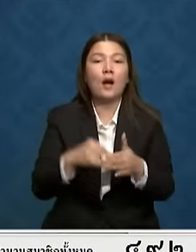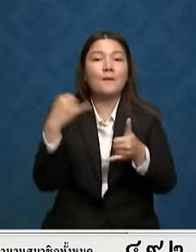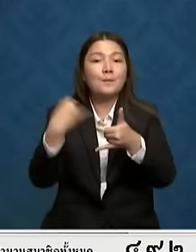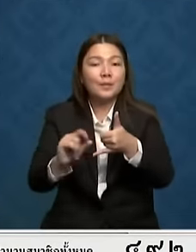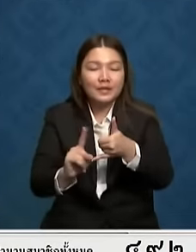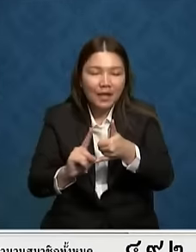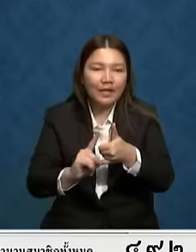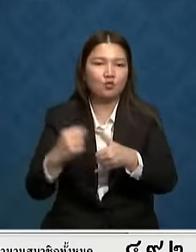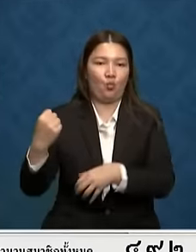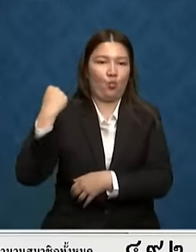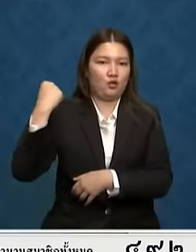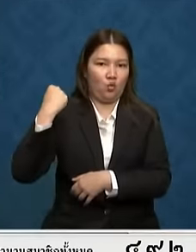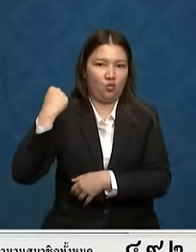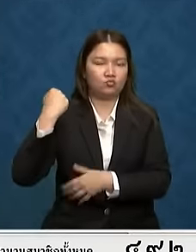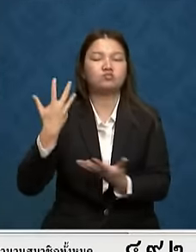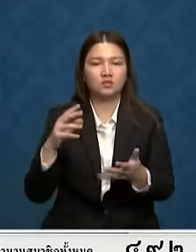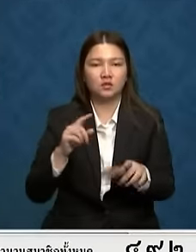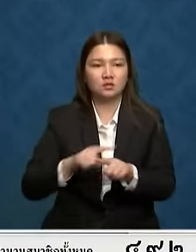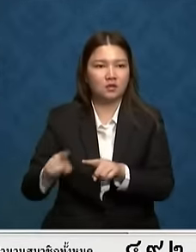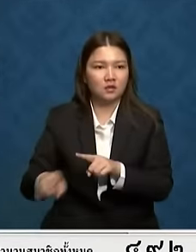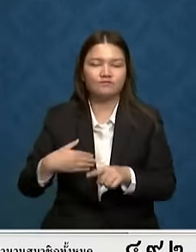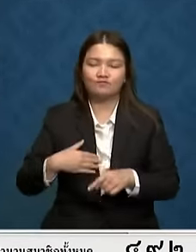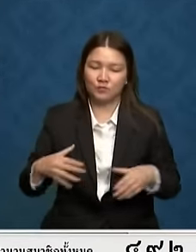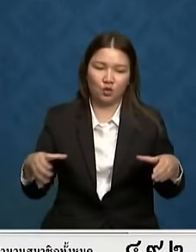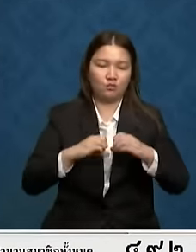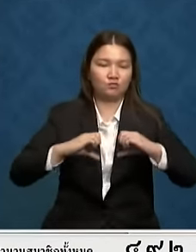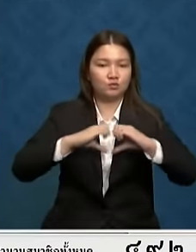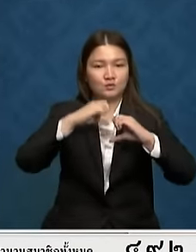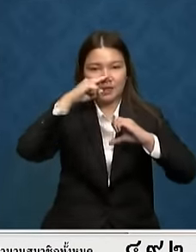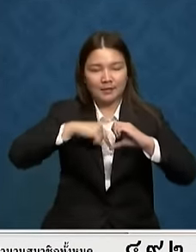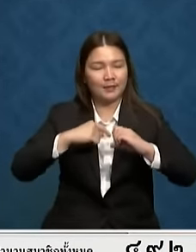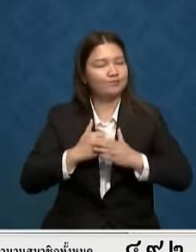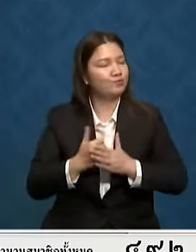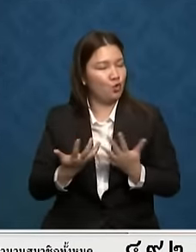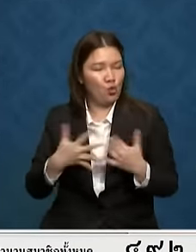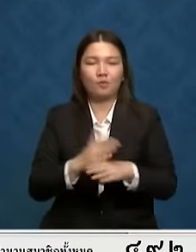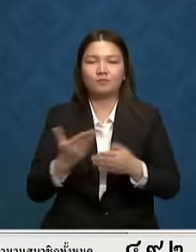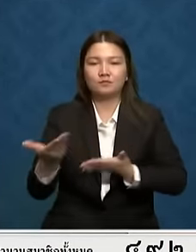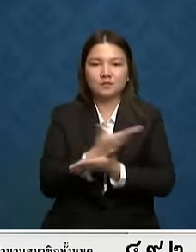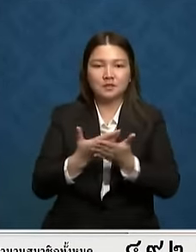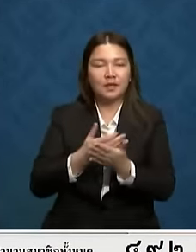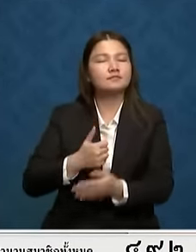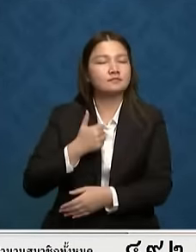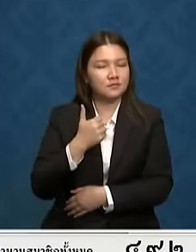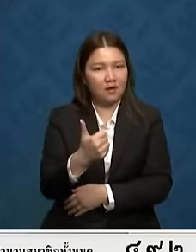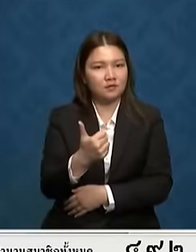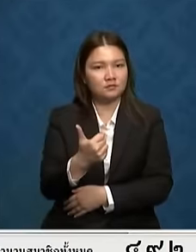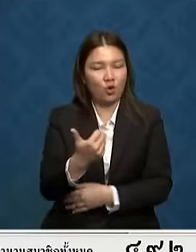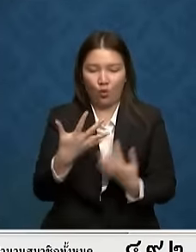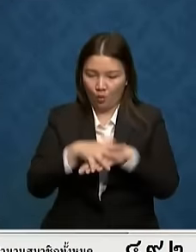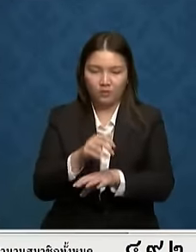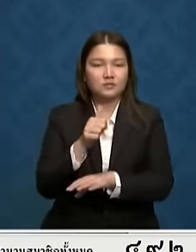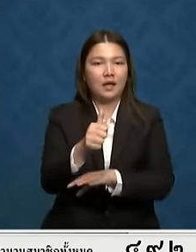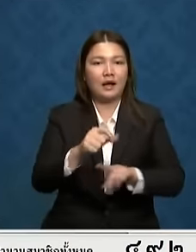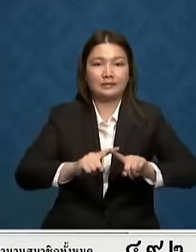คงทั้งพพภูมิใจไทยยินดีที่จะร่วมพิจารณานิตกรรมด้วยอย่างยิ่งค่ะ